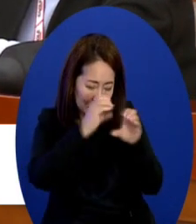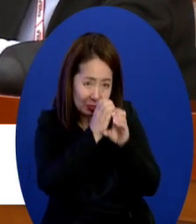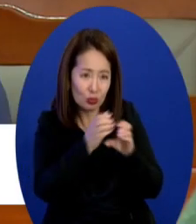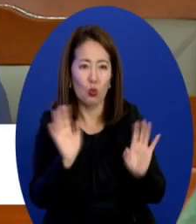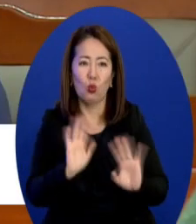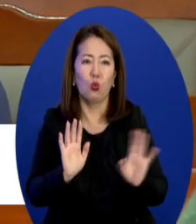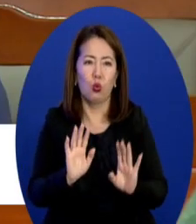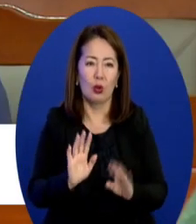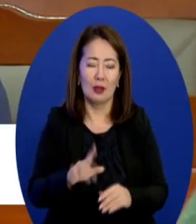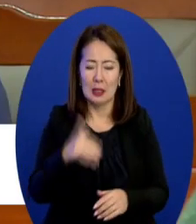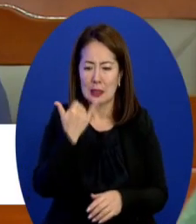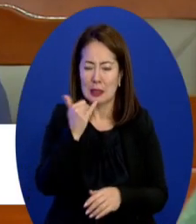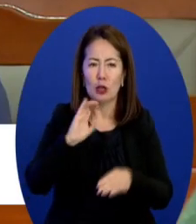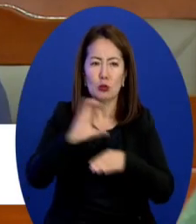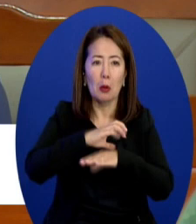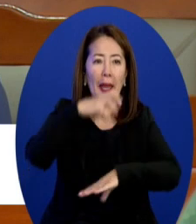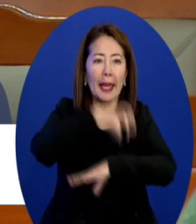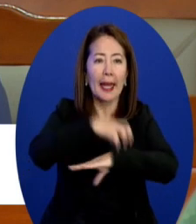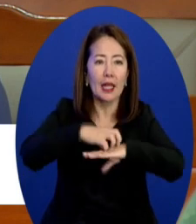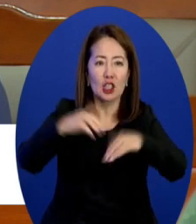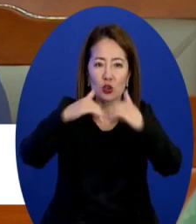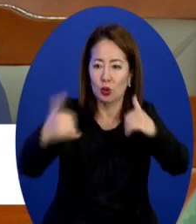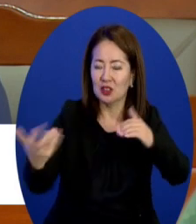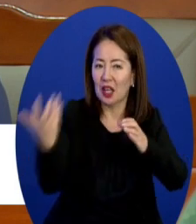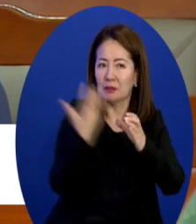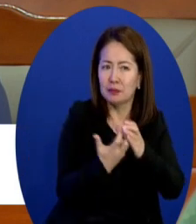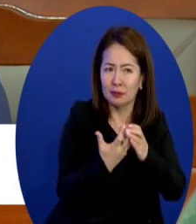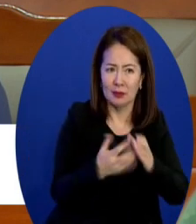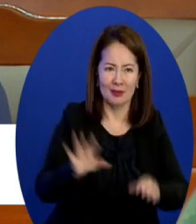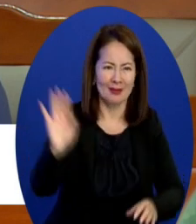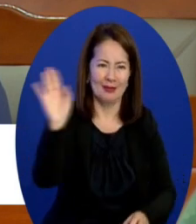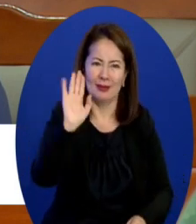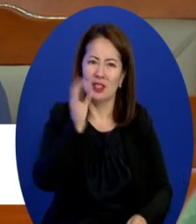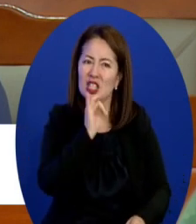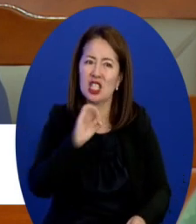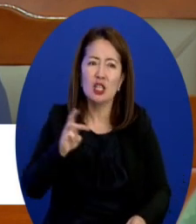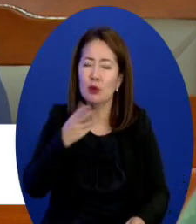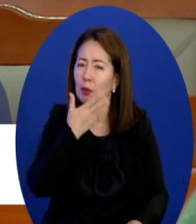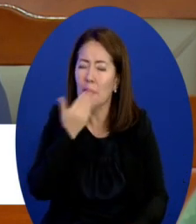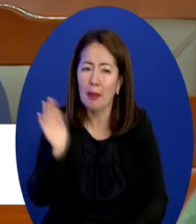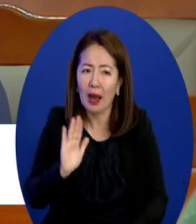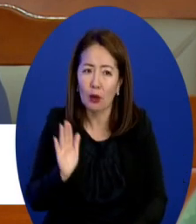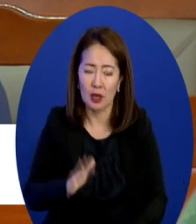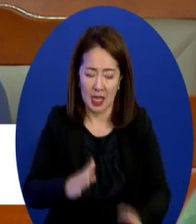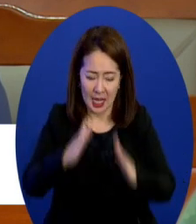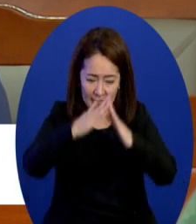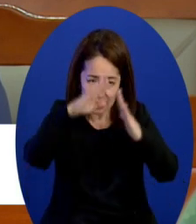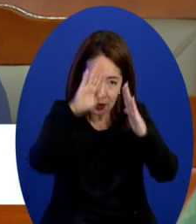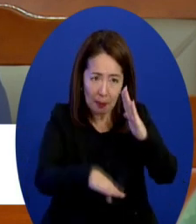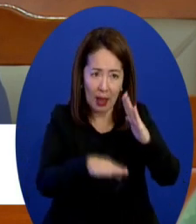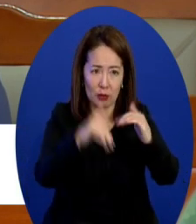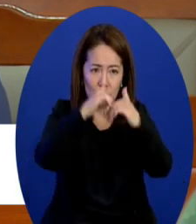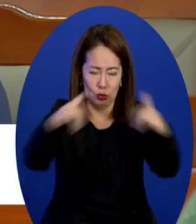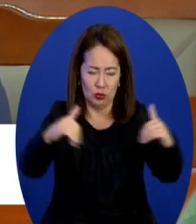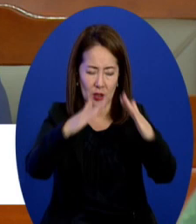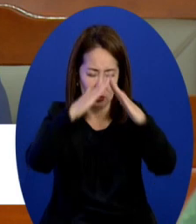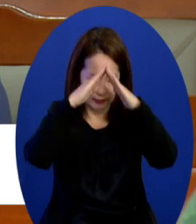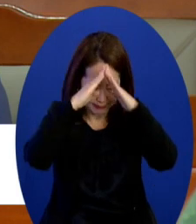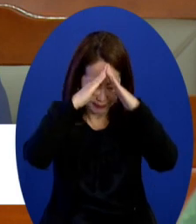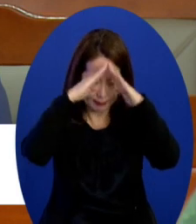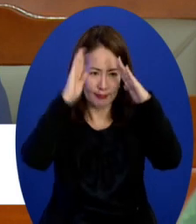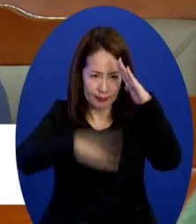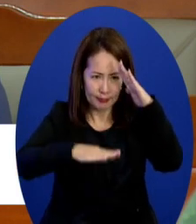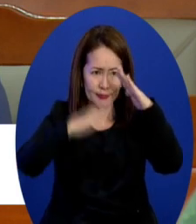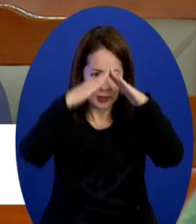тусгаарлана гэдэг юм гэж. Тийм юм байхгүй ээ. Бас өчигдөр хэлсэн. Гэрт нь тусгаарлана. 14 хоног тэр хүн өөрөө